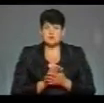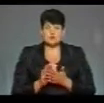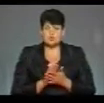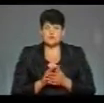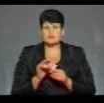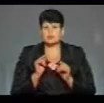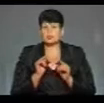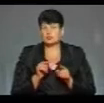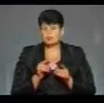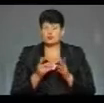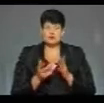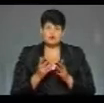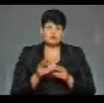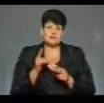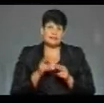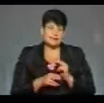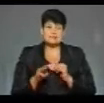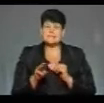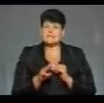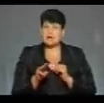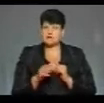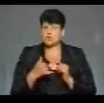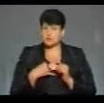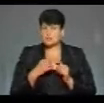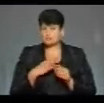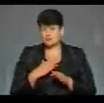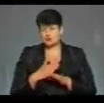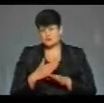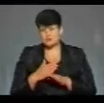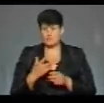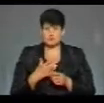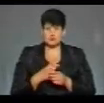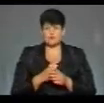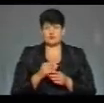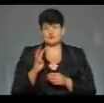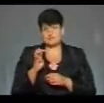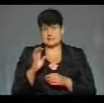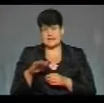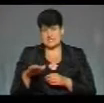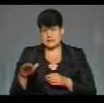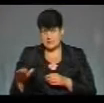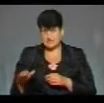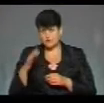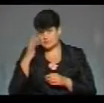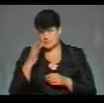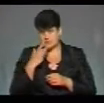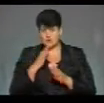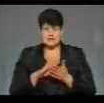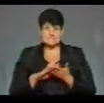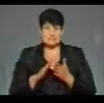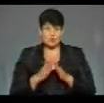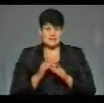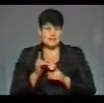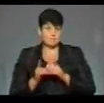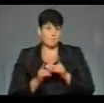Тому, якщо десь на кінець травня у нас було частково вакцинованих 400 дітей, я думаю, що за літо ситуація змінилася, тому